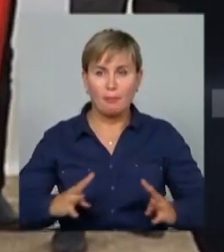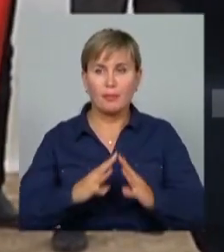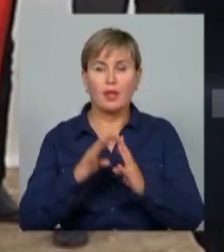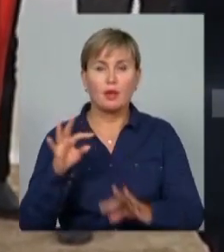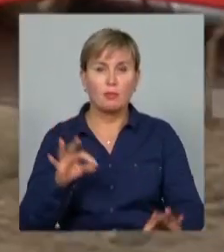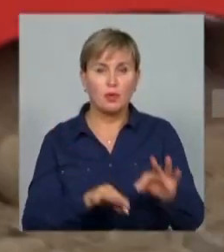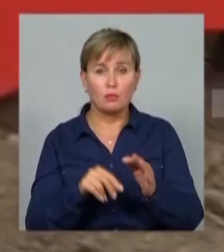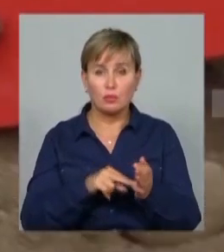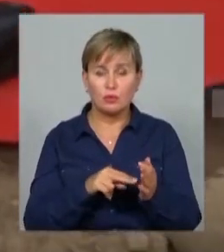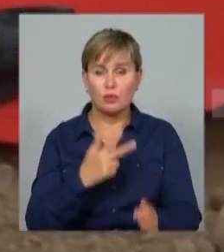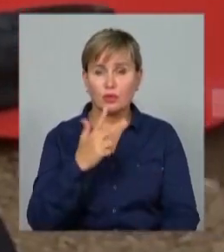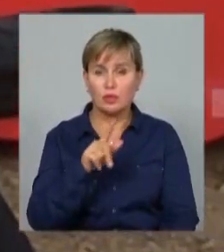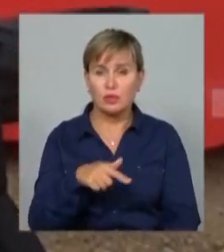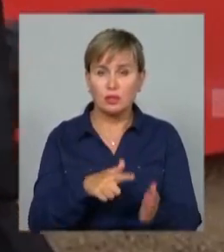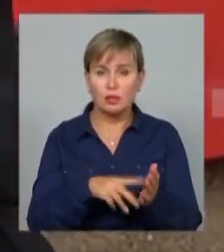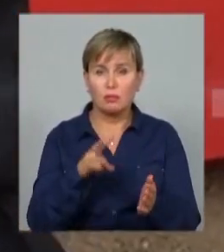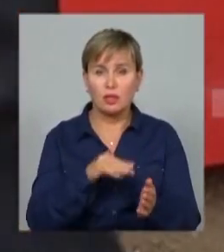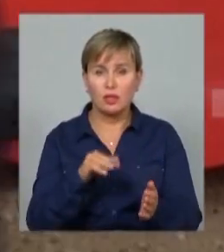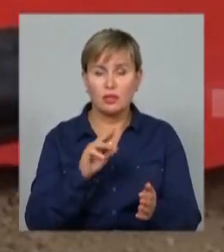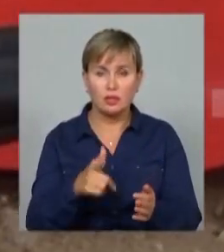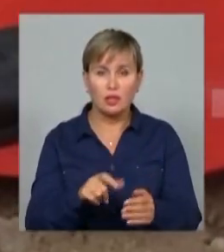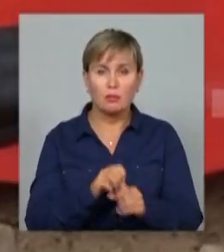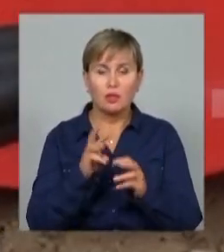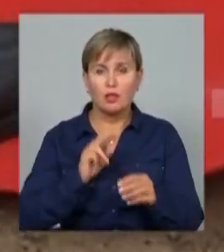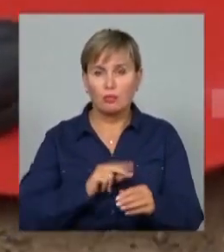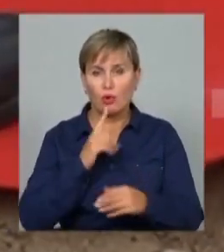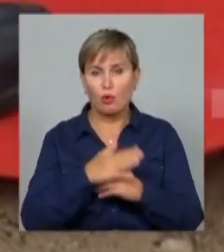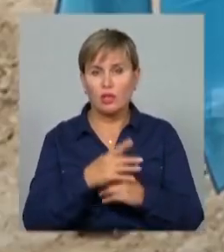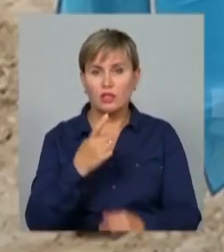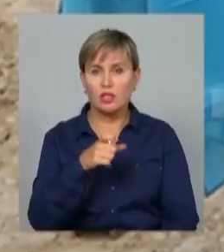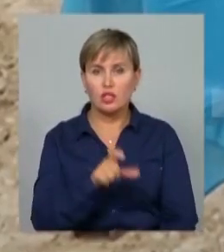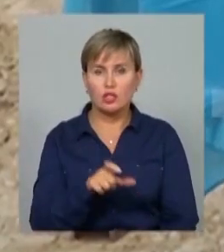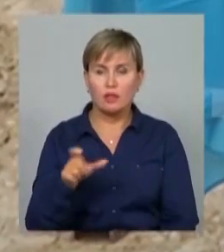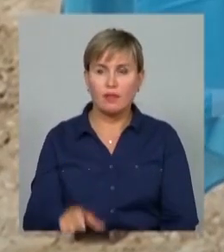Проект стоимостью 3,7 миллиарда тенге обеспечит работы около 100 человек.